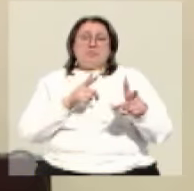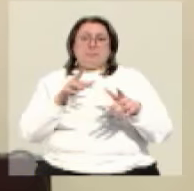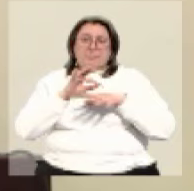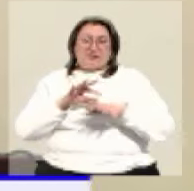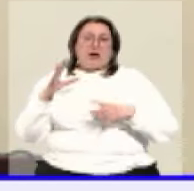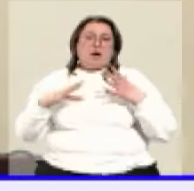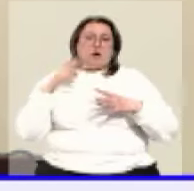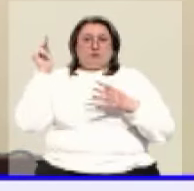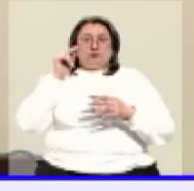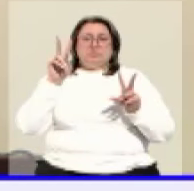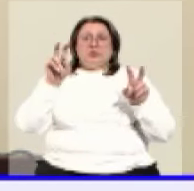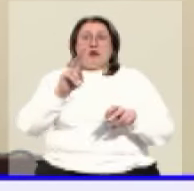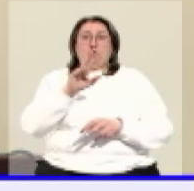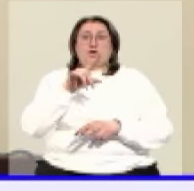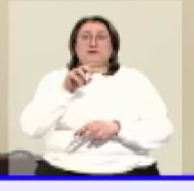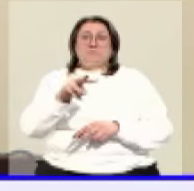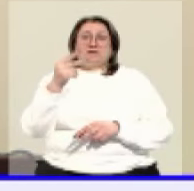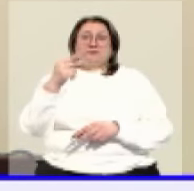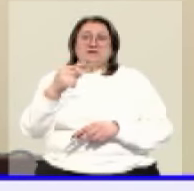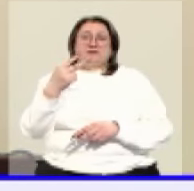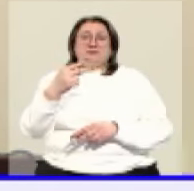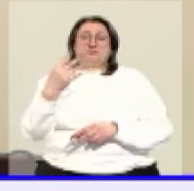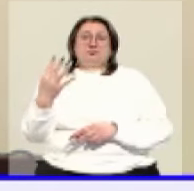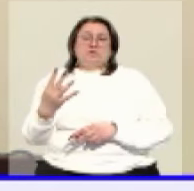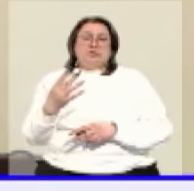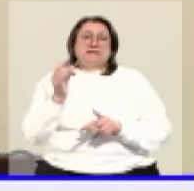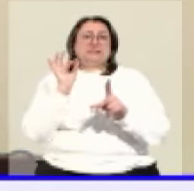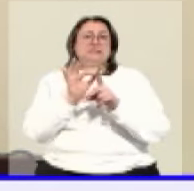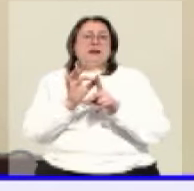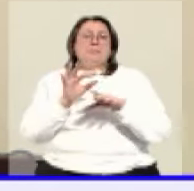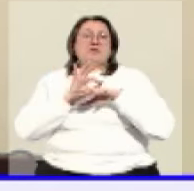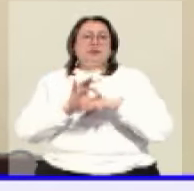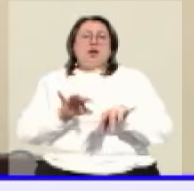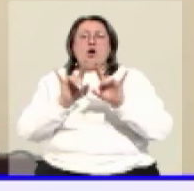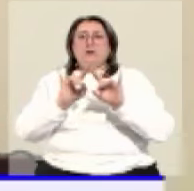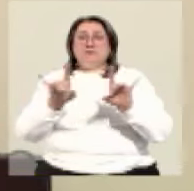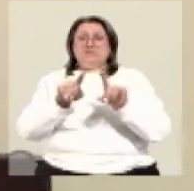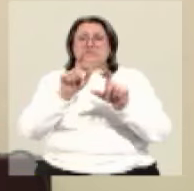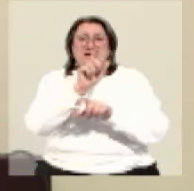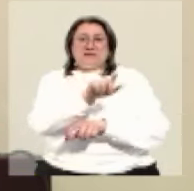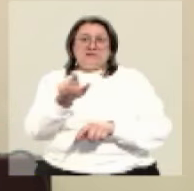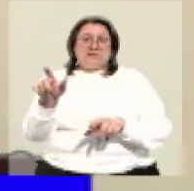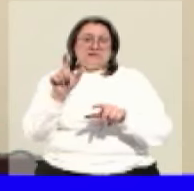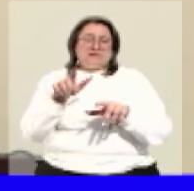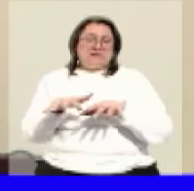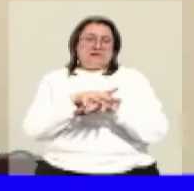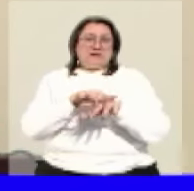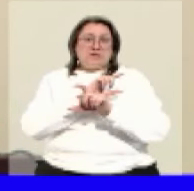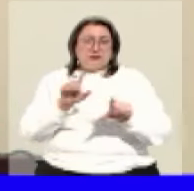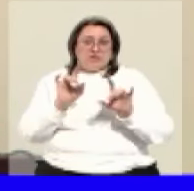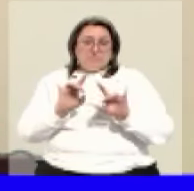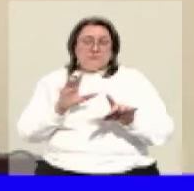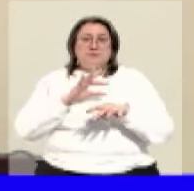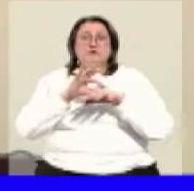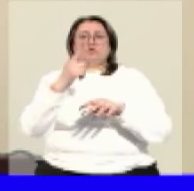Тұрғындар арасында түсіндірме жұмыстарын жүргізу мақсатында құтқарушылар 184 ауланы аралап 21 рейд өткізді. Жылдағыдай су